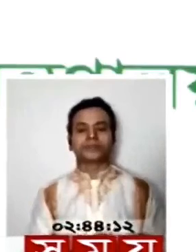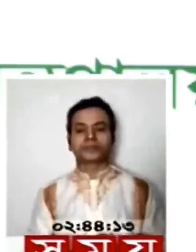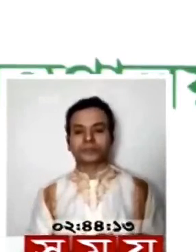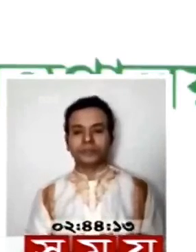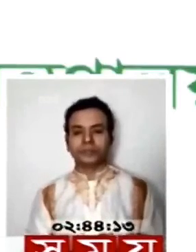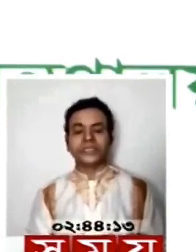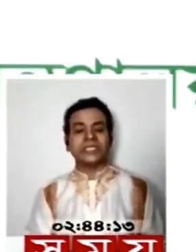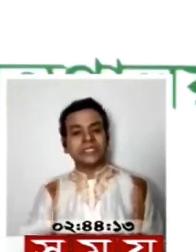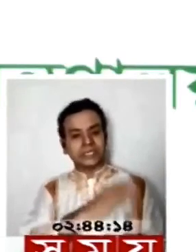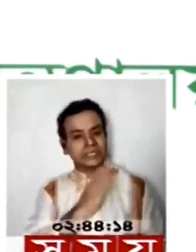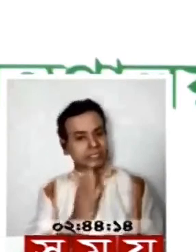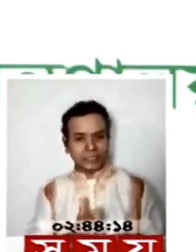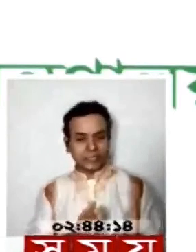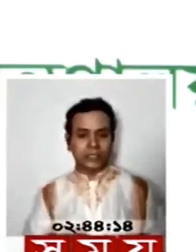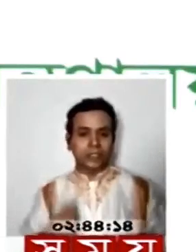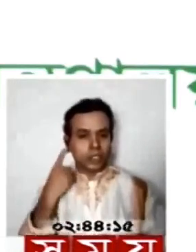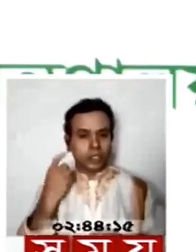থেকে।